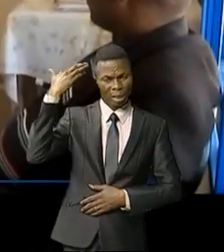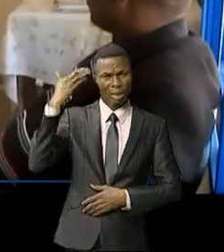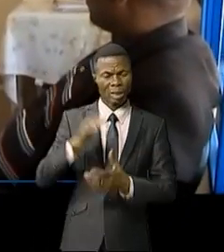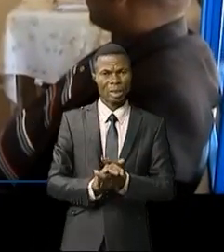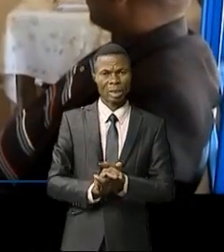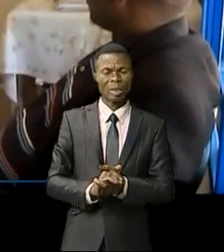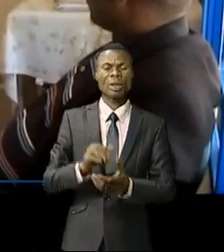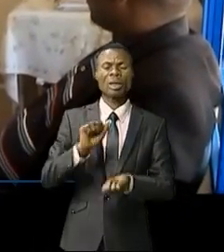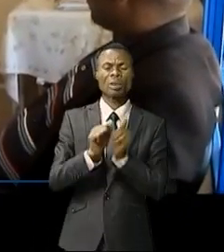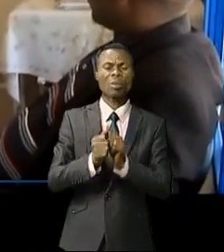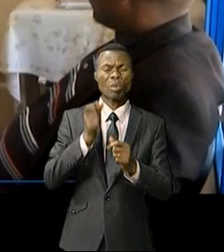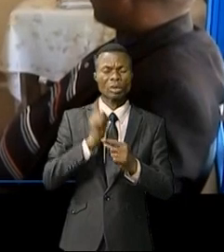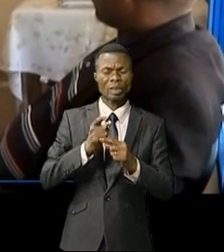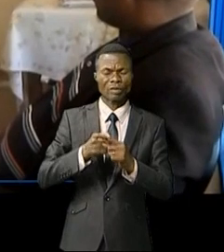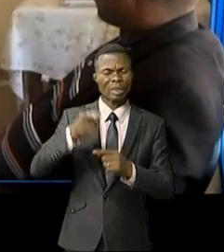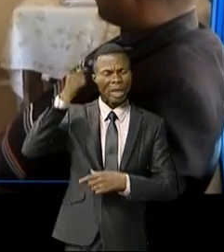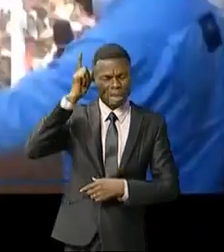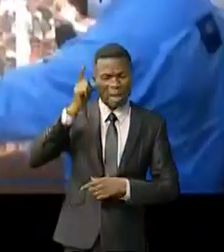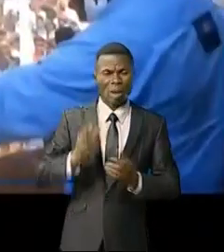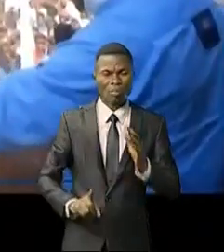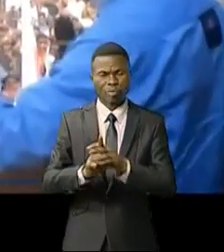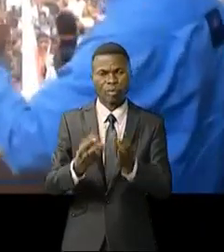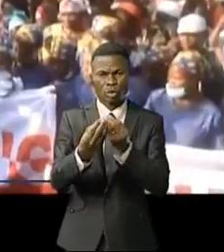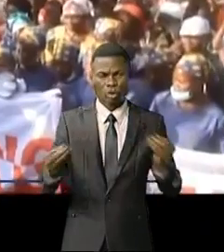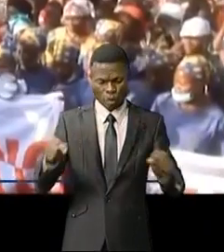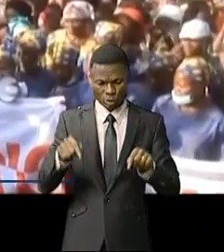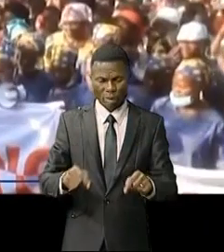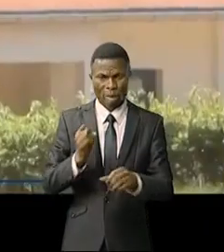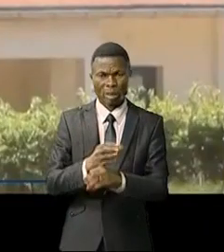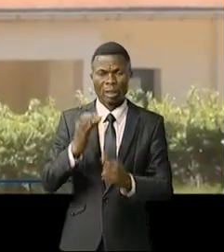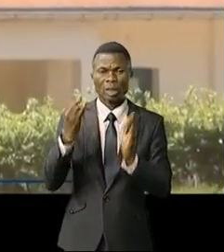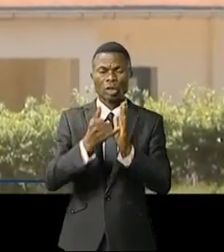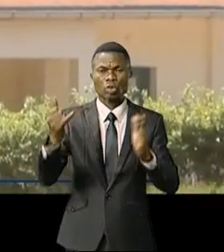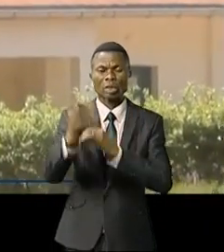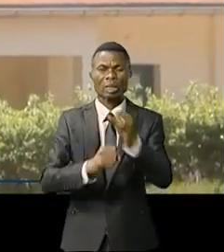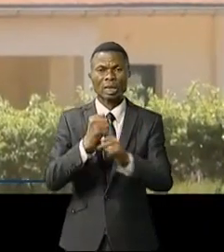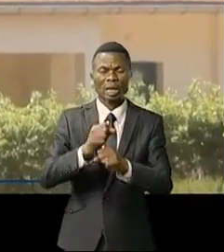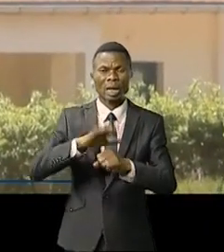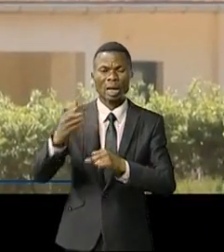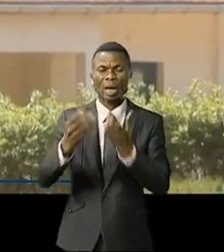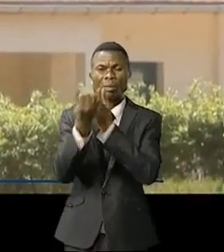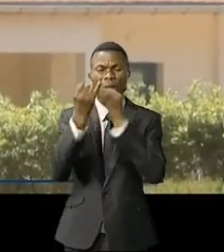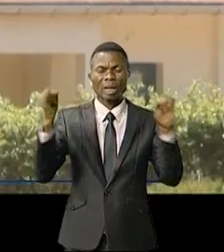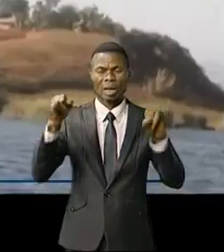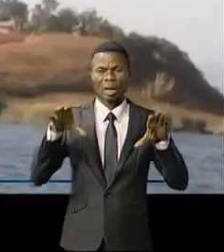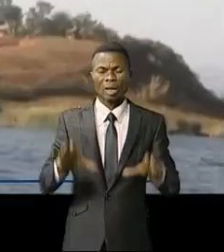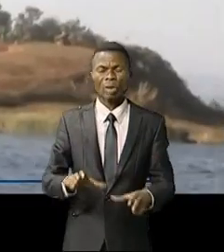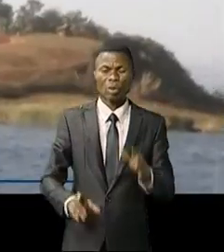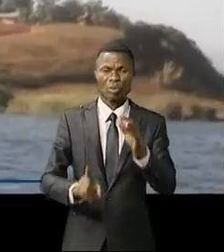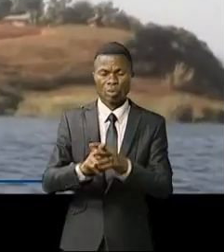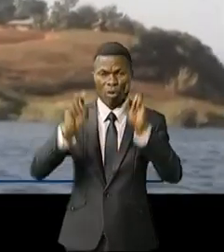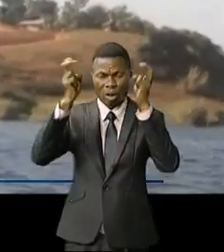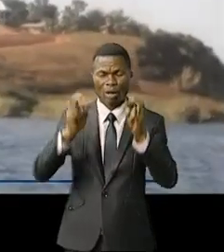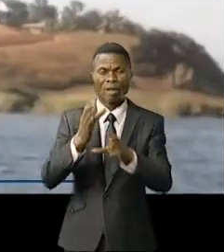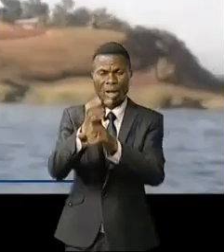projet est à la phase déterminante du démarrage de son exécution. 60 ans après l'indépendance de la RDC, Didjoui sera électrifié pour